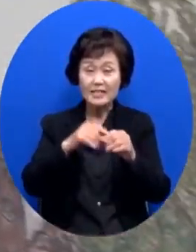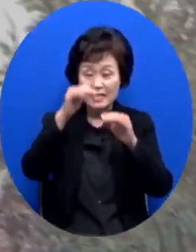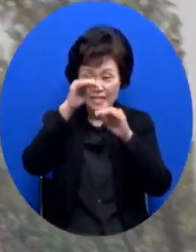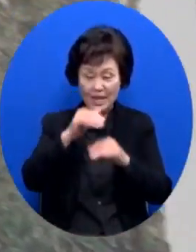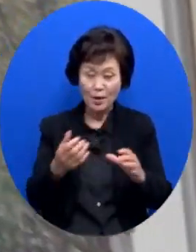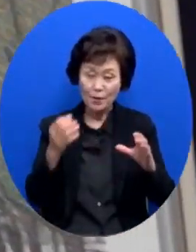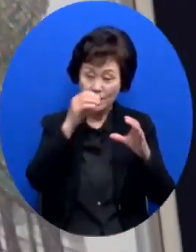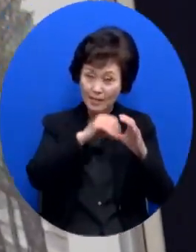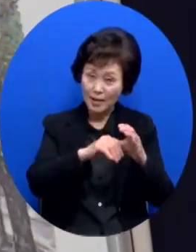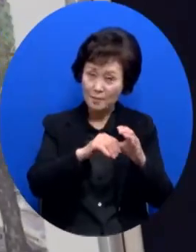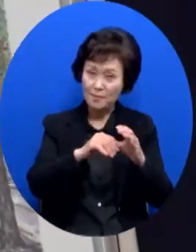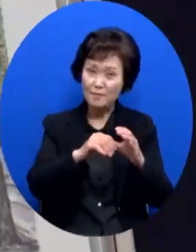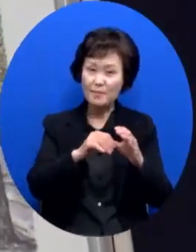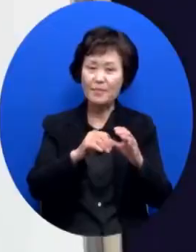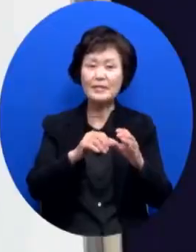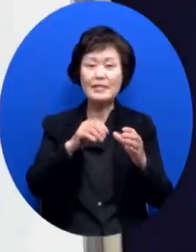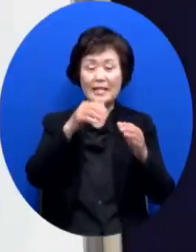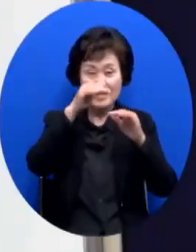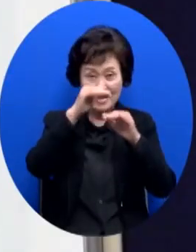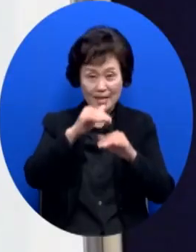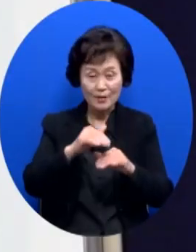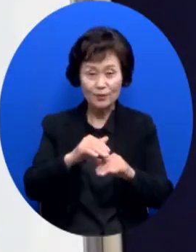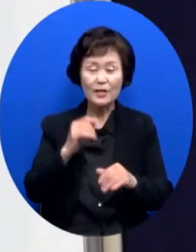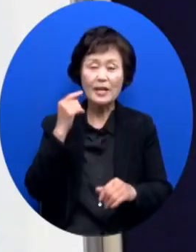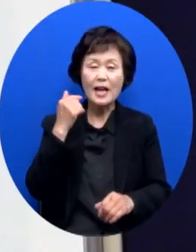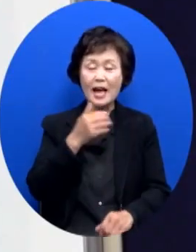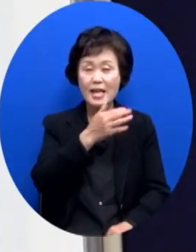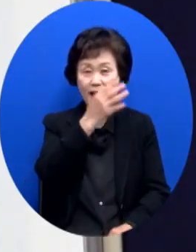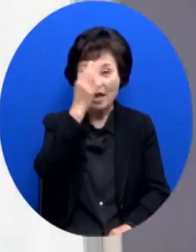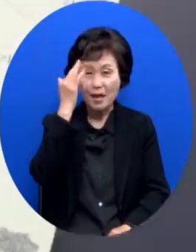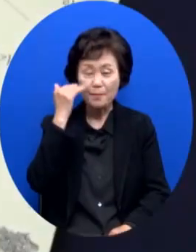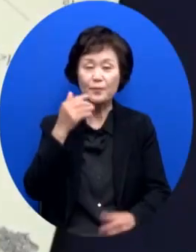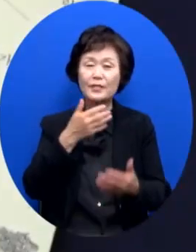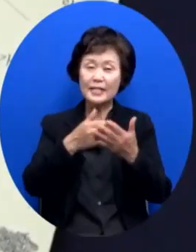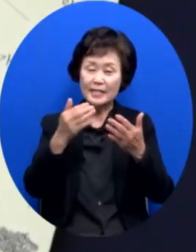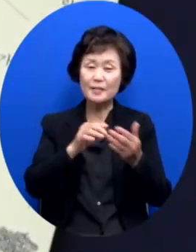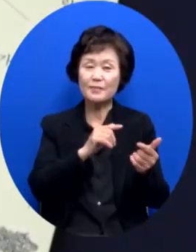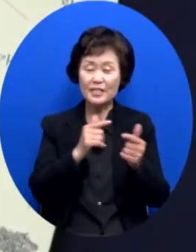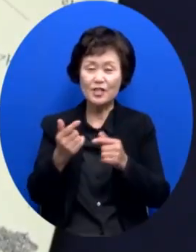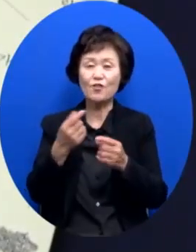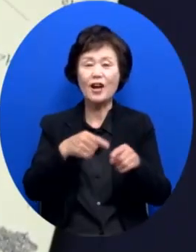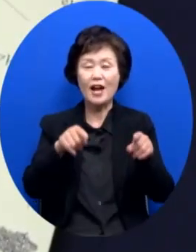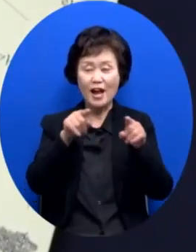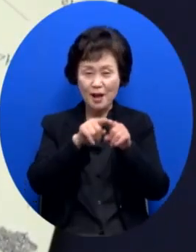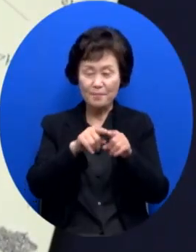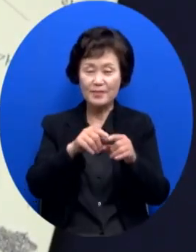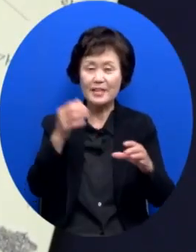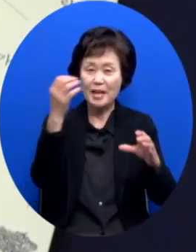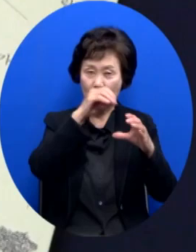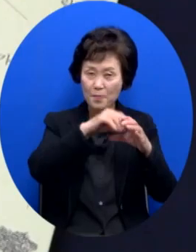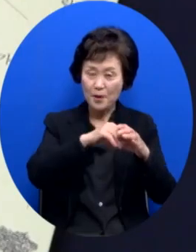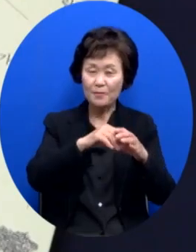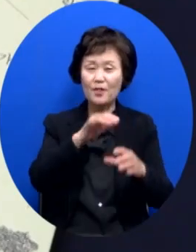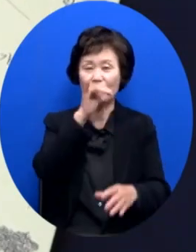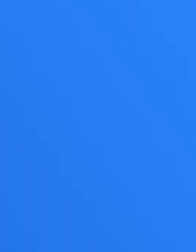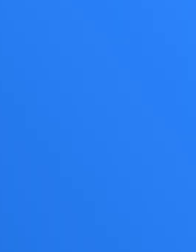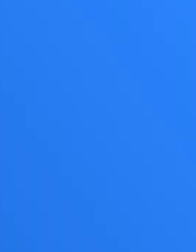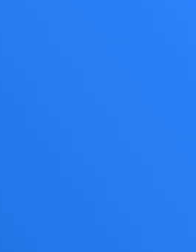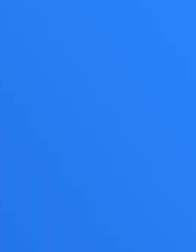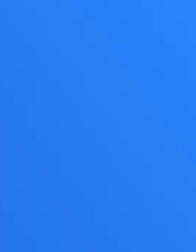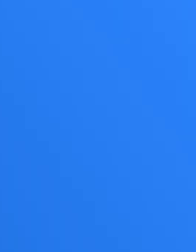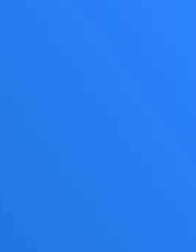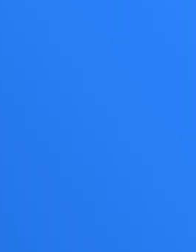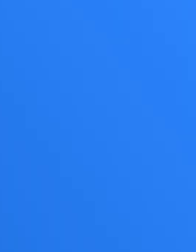이야기가 아름다운 그림들과 함께 펼쳐집니다. 지금까지 이번 한 주간의 문화가 소식이었습니다.